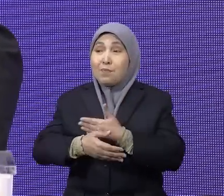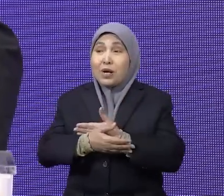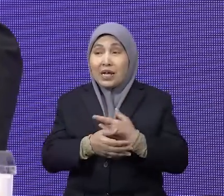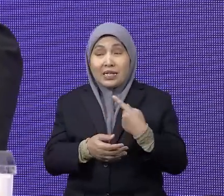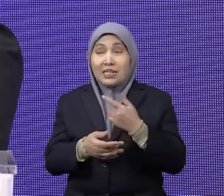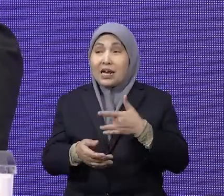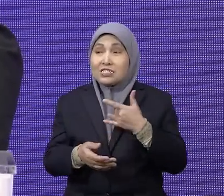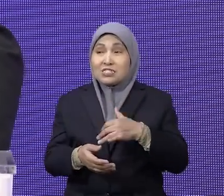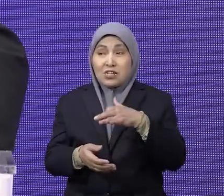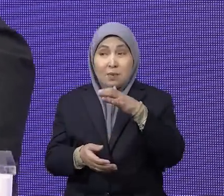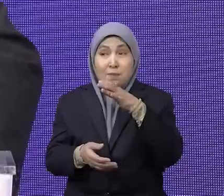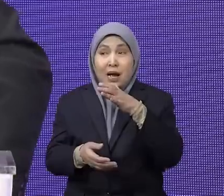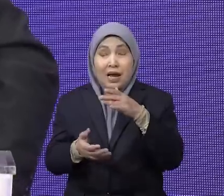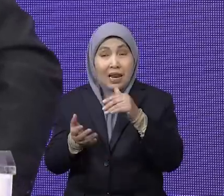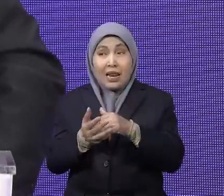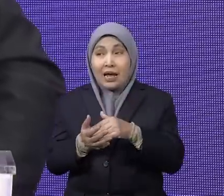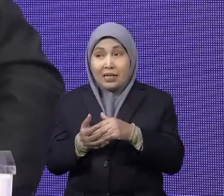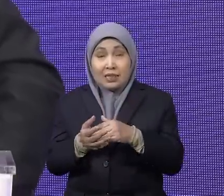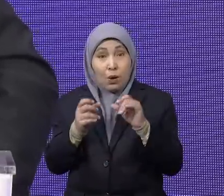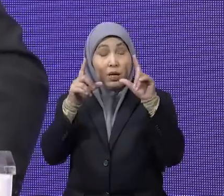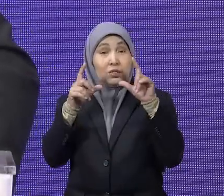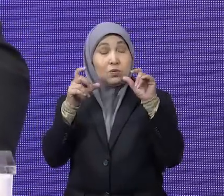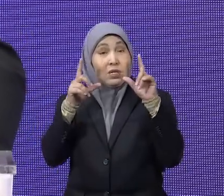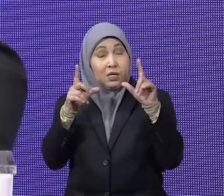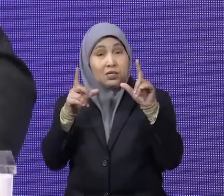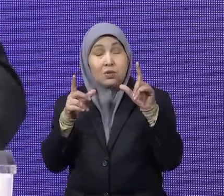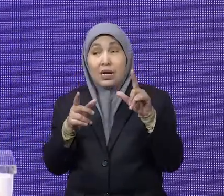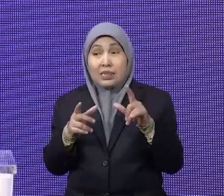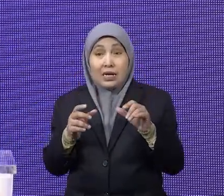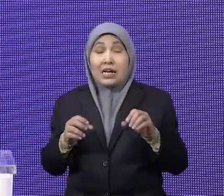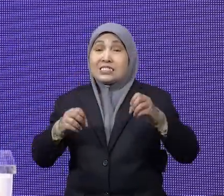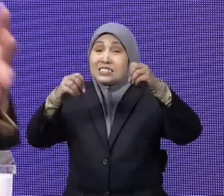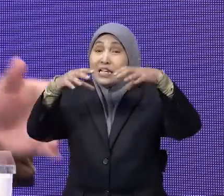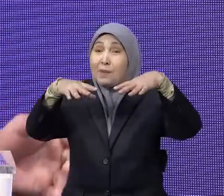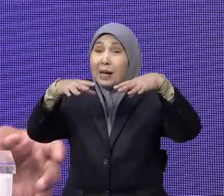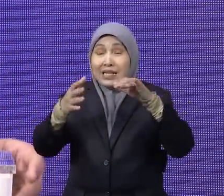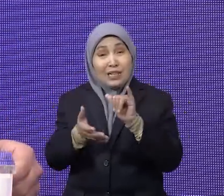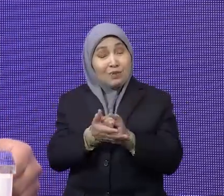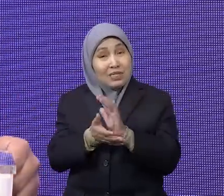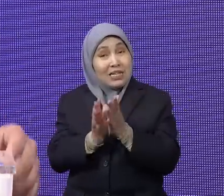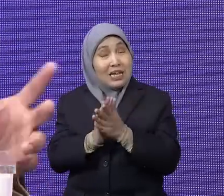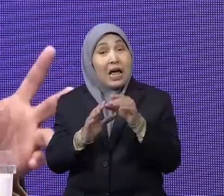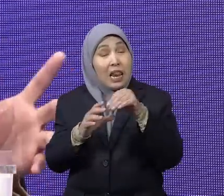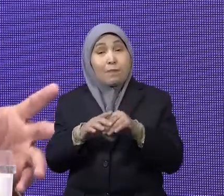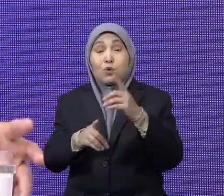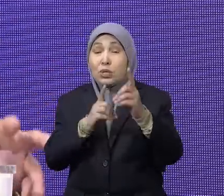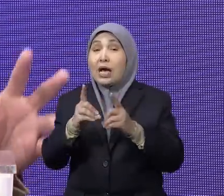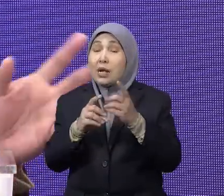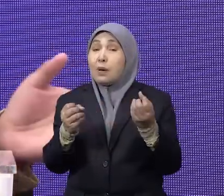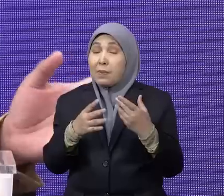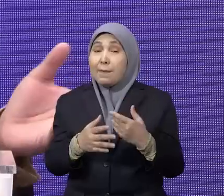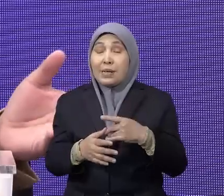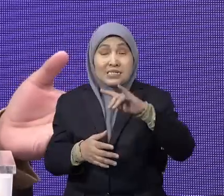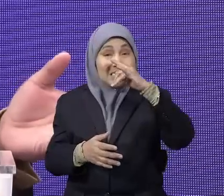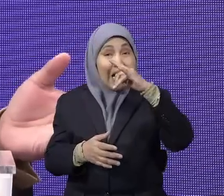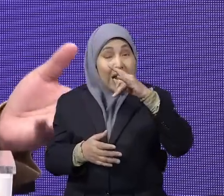buaian kita, rasa-rasanya mak lagi dulu, ayah lagi dulu. Terkejut kita dengan keajaiban tersebut. Tetapi dalam dunia ni ada